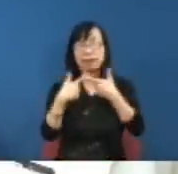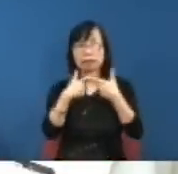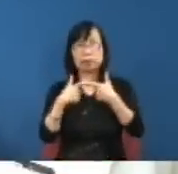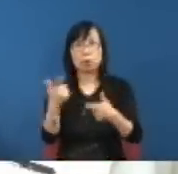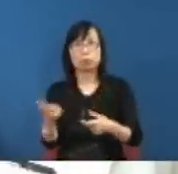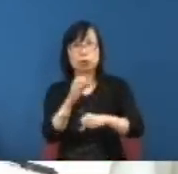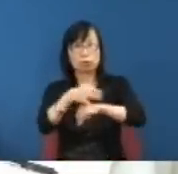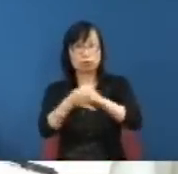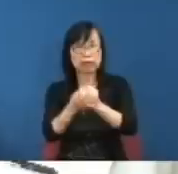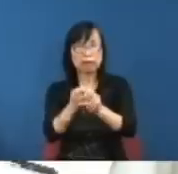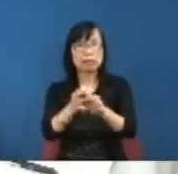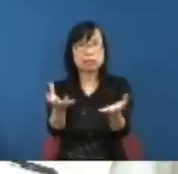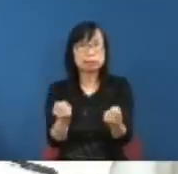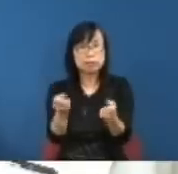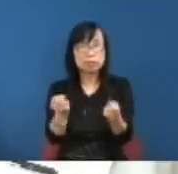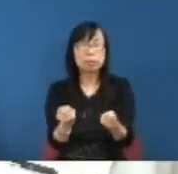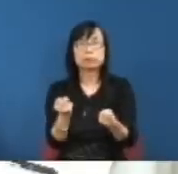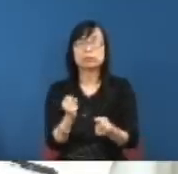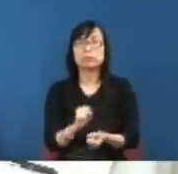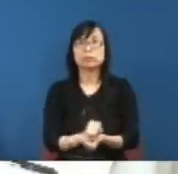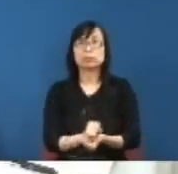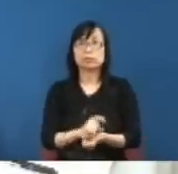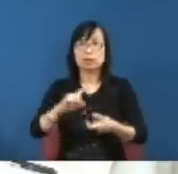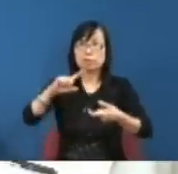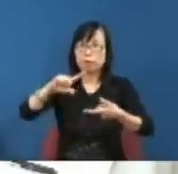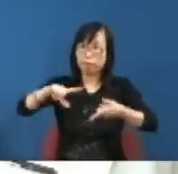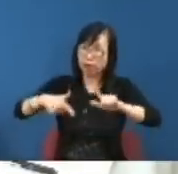一個。方法就係話將一啲